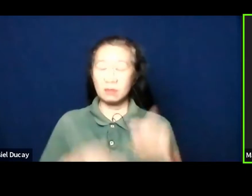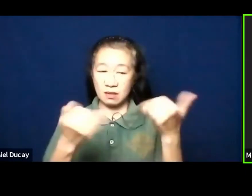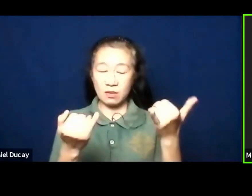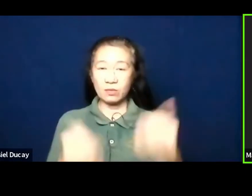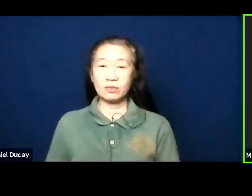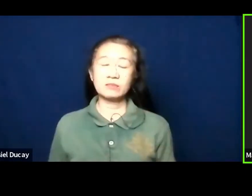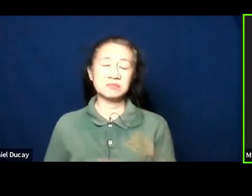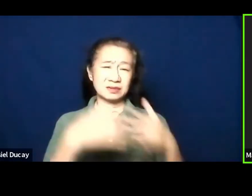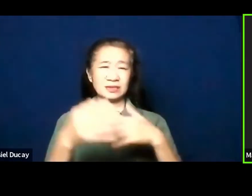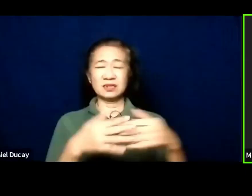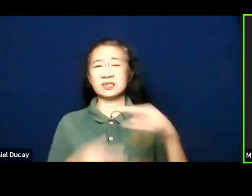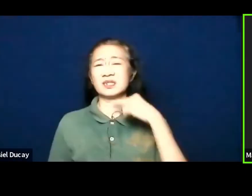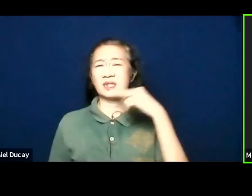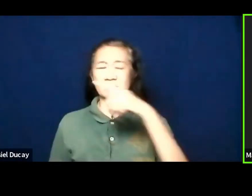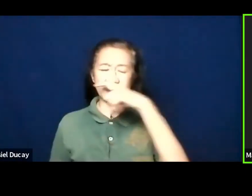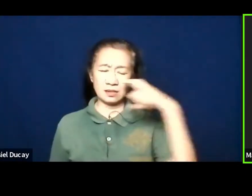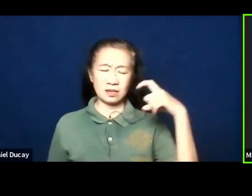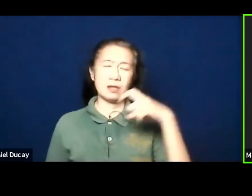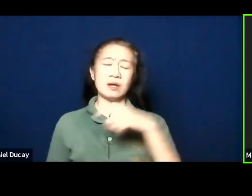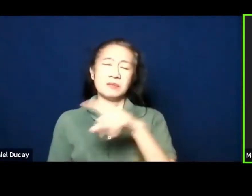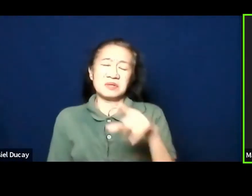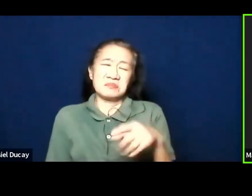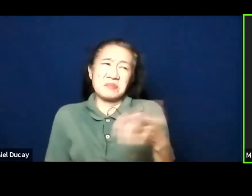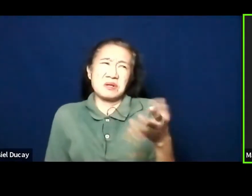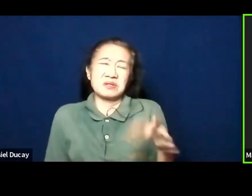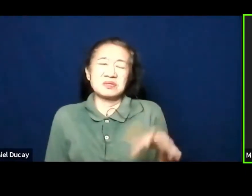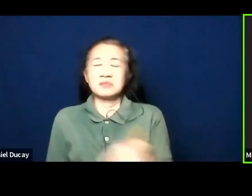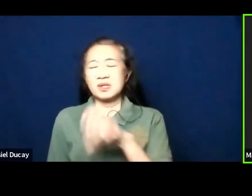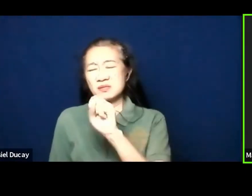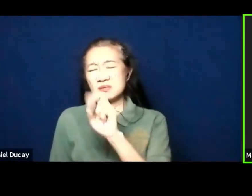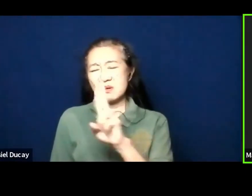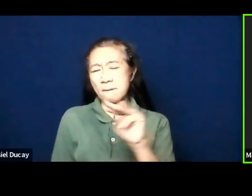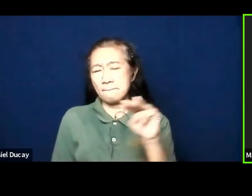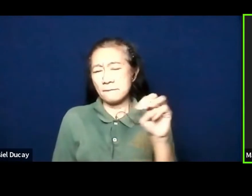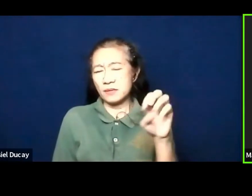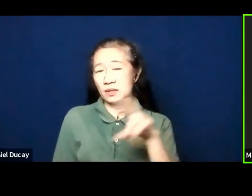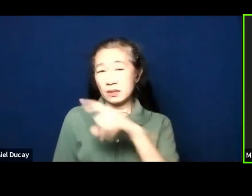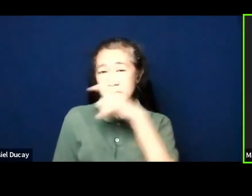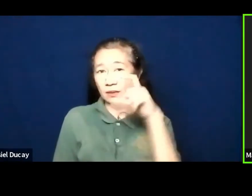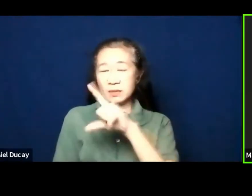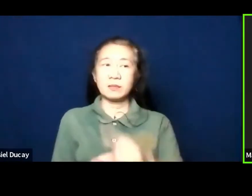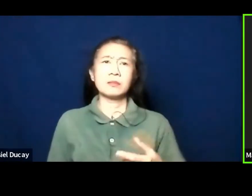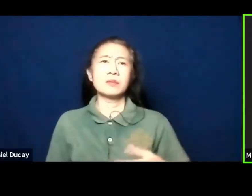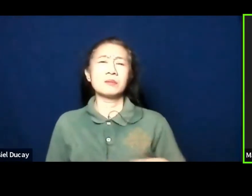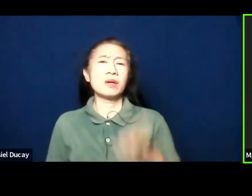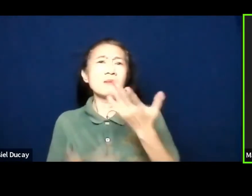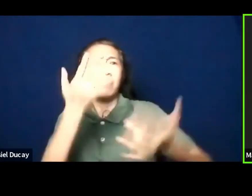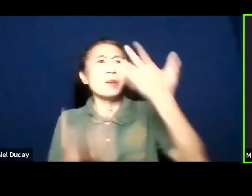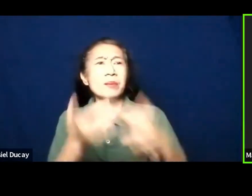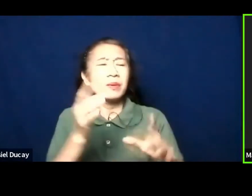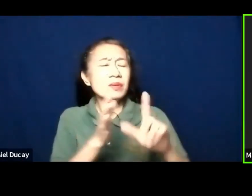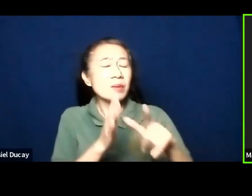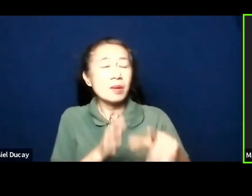Ngayon, kahit na hindi summer, although it feels like summer now, may sunog, maya-maya bigla ka na